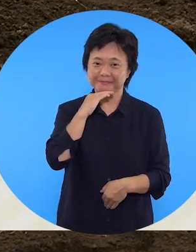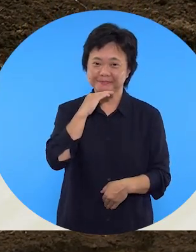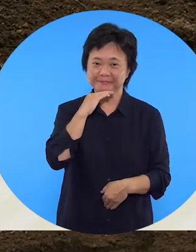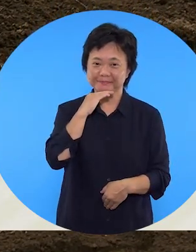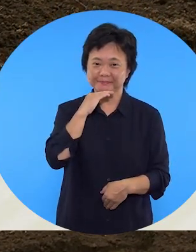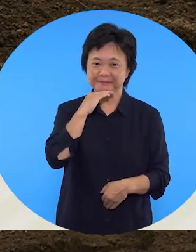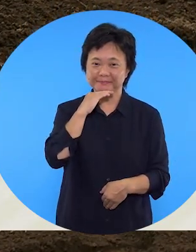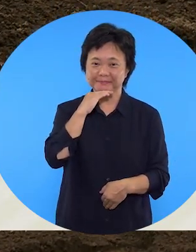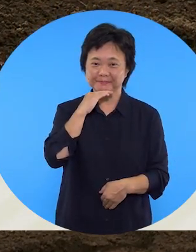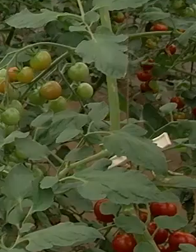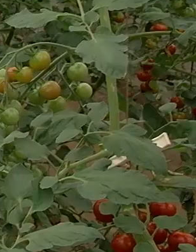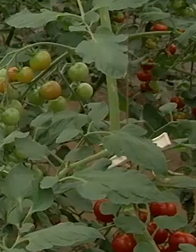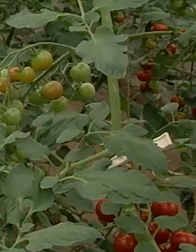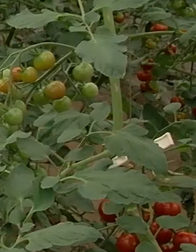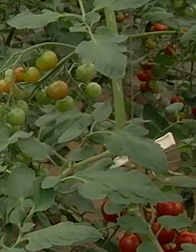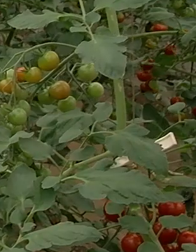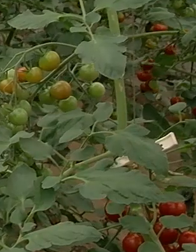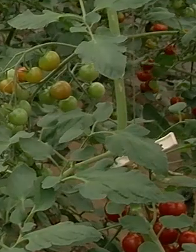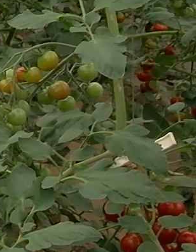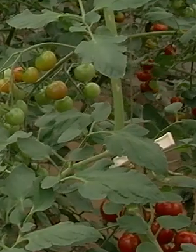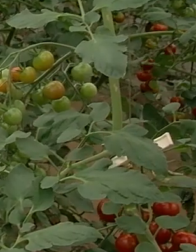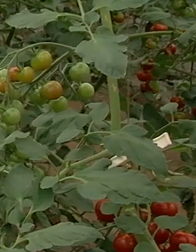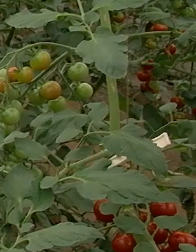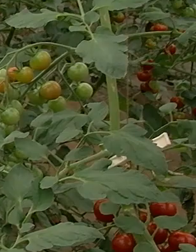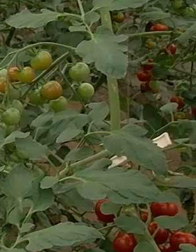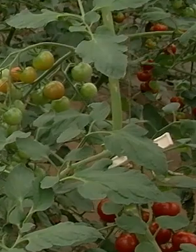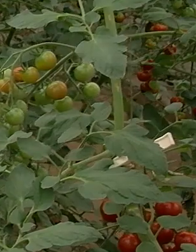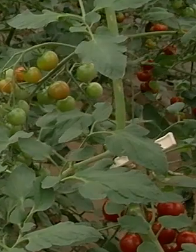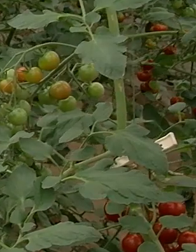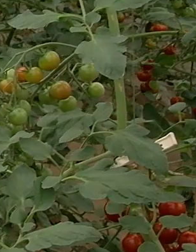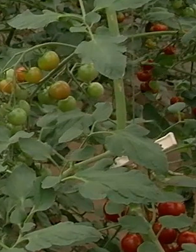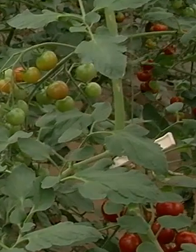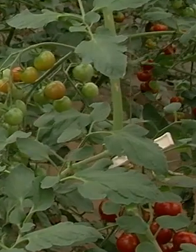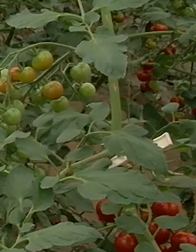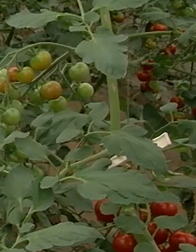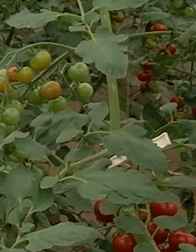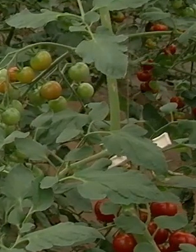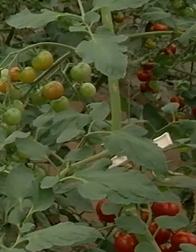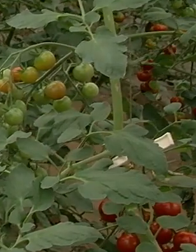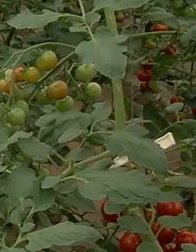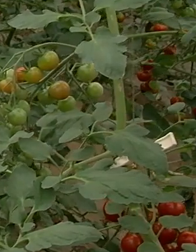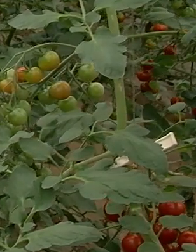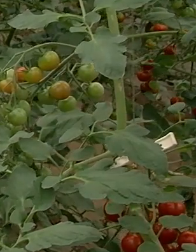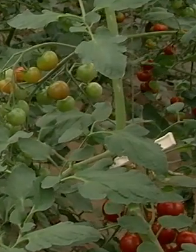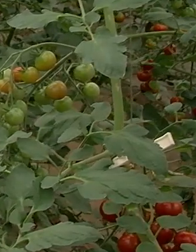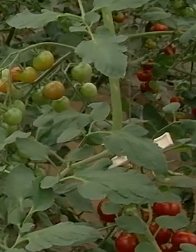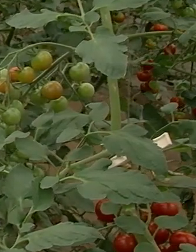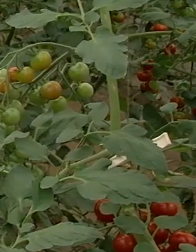お楽しみに練馬の魅力はよりどりみどり